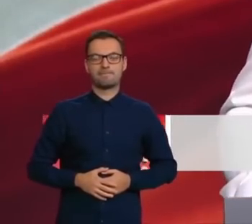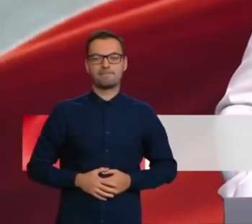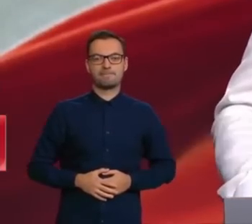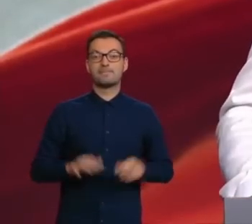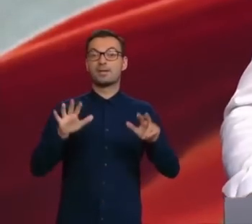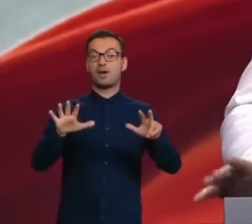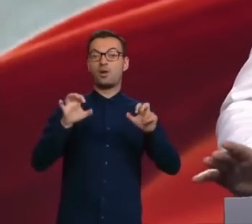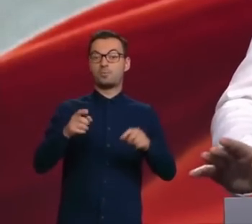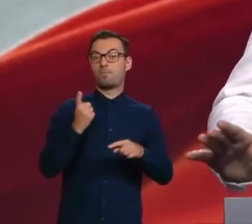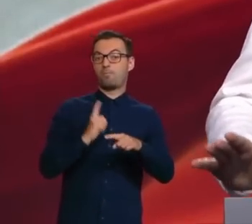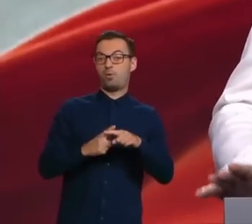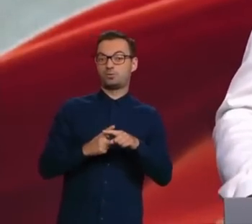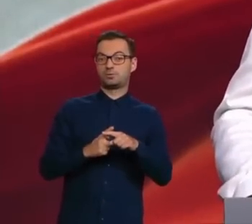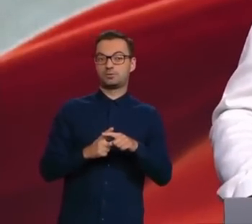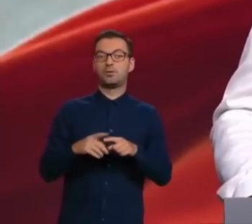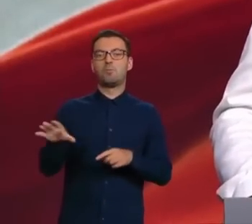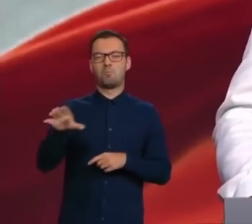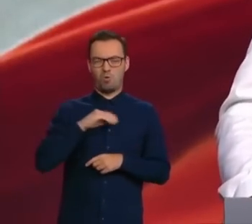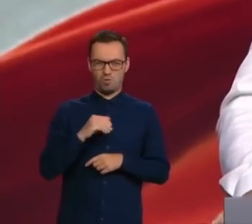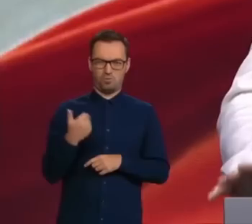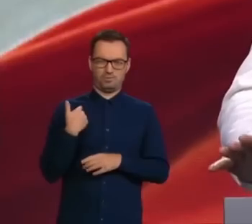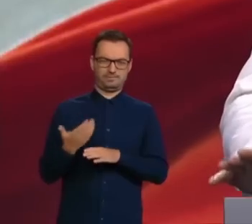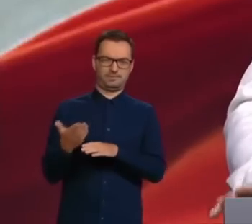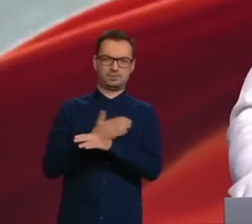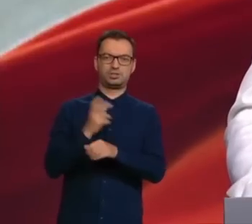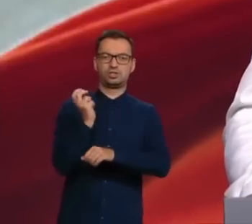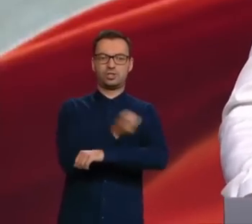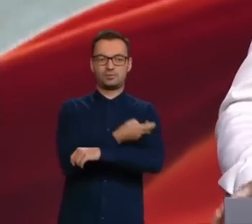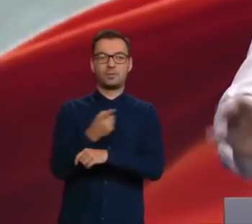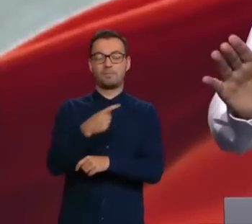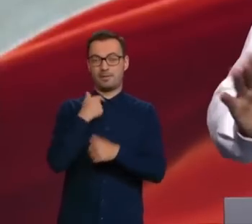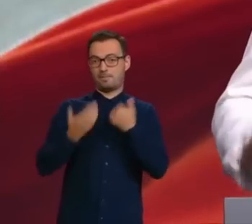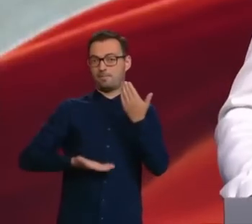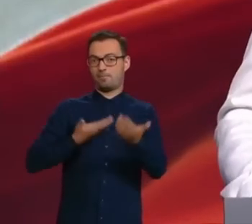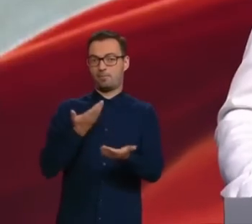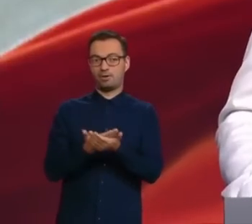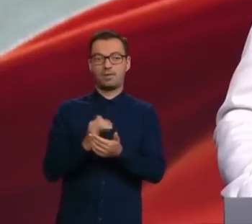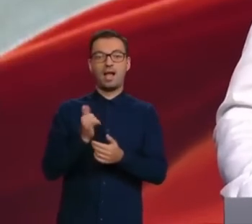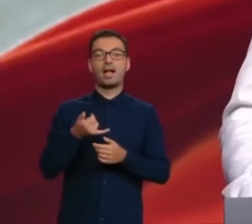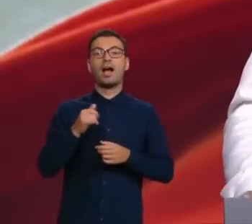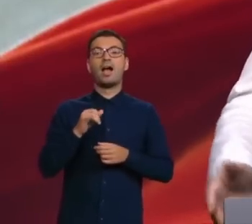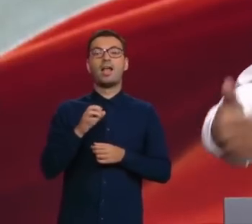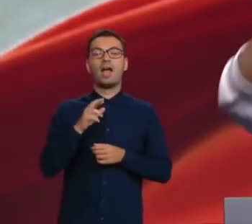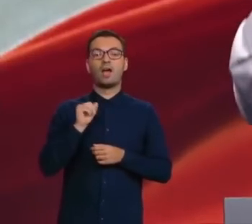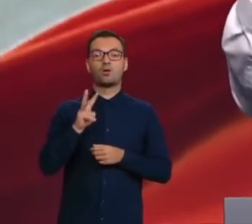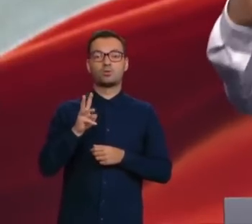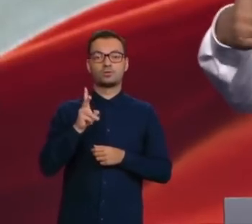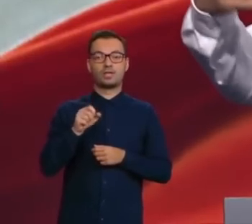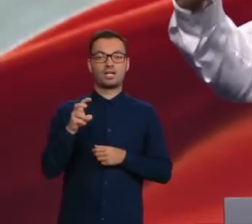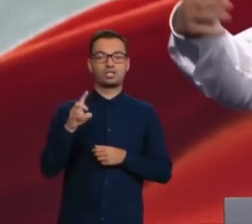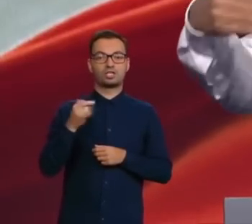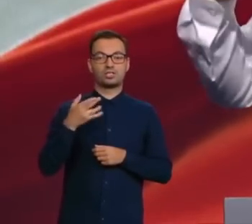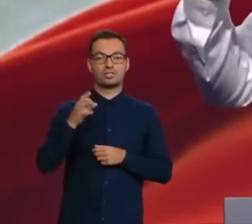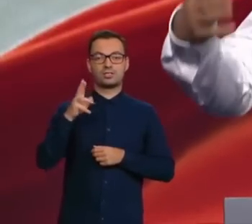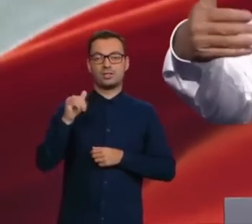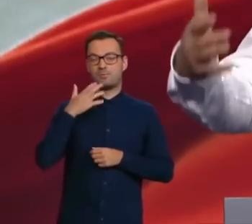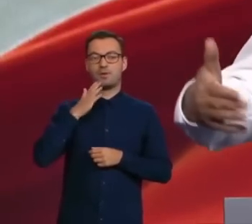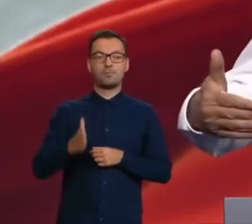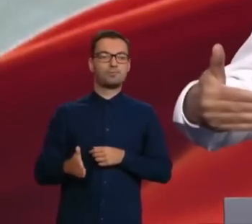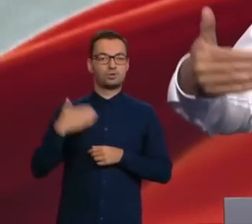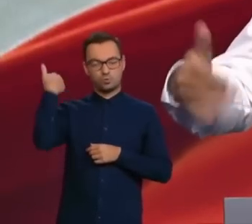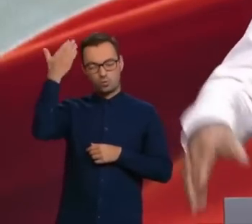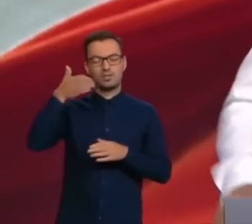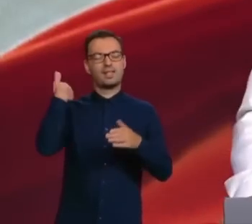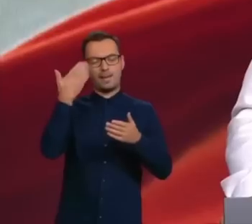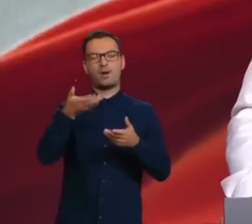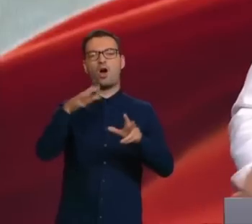800 plus mogło być już w czerwcu. Ci się proponowaliśmy biją. To, kiedy... Kiedy Jarosław walka na famę? Powiedział, będziemy w przyszłości dawali